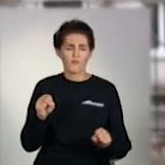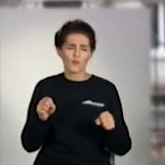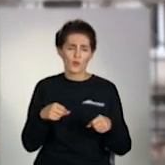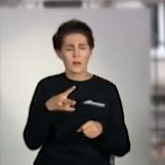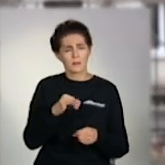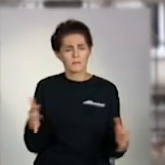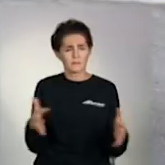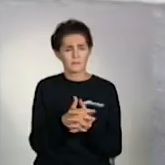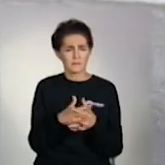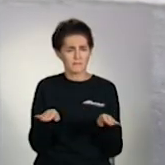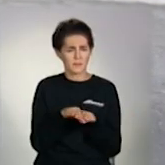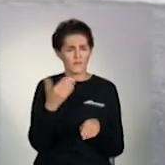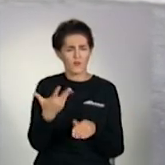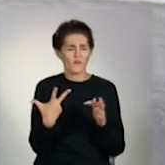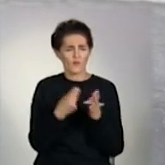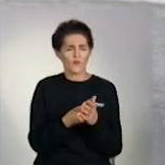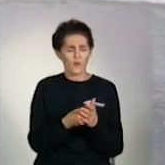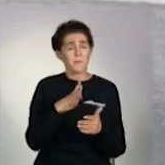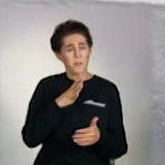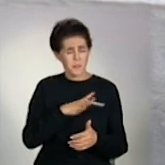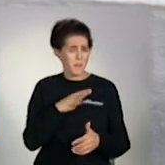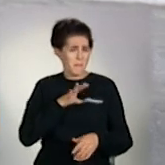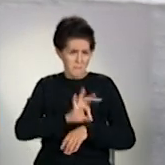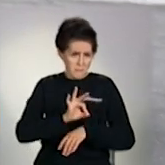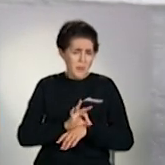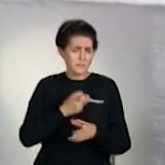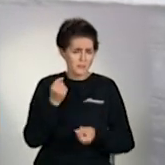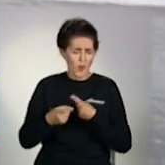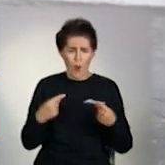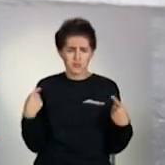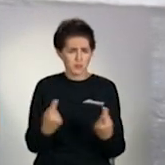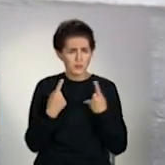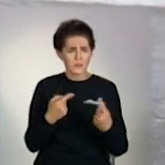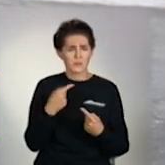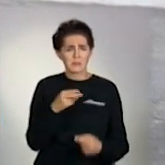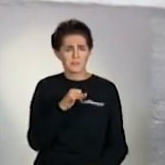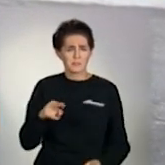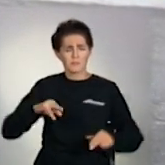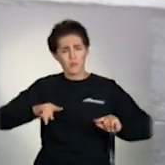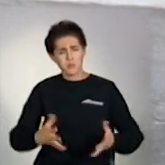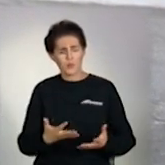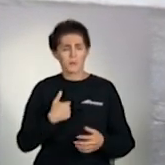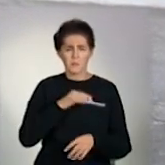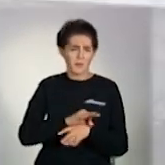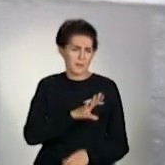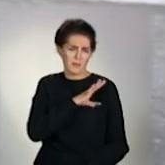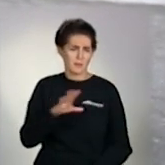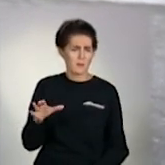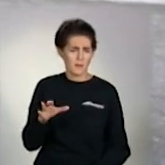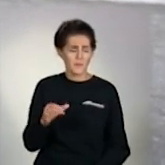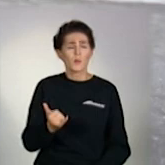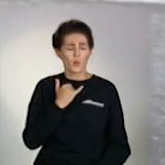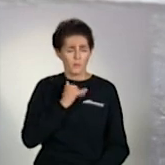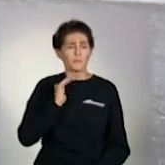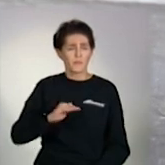ці дві вакцини. Та ми боліли, як звичайними простудами. Ну, а так сказати, що грипом боліти, ні, не боліло. У мене